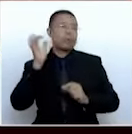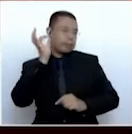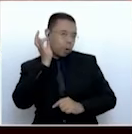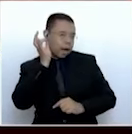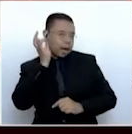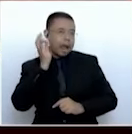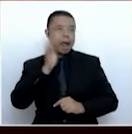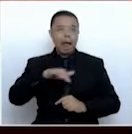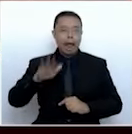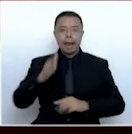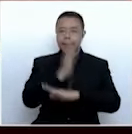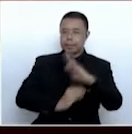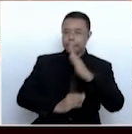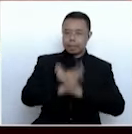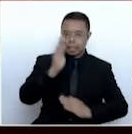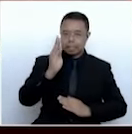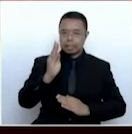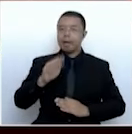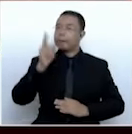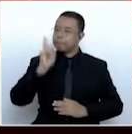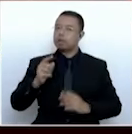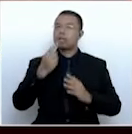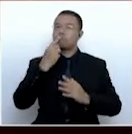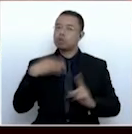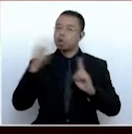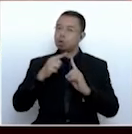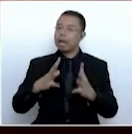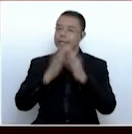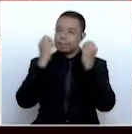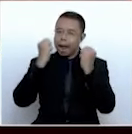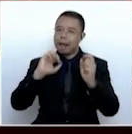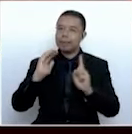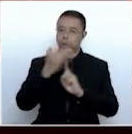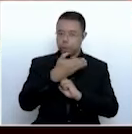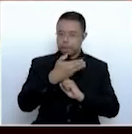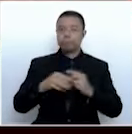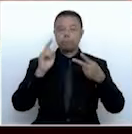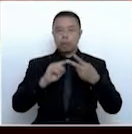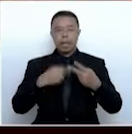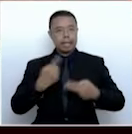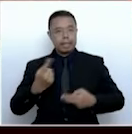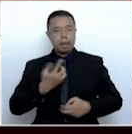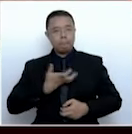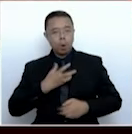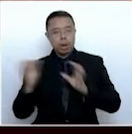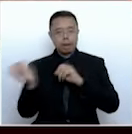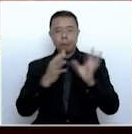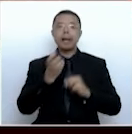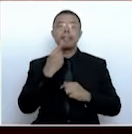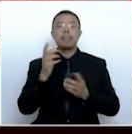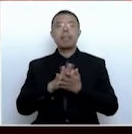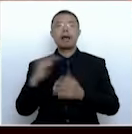perempuan, anak, disabilitas yang tentu dengan semangat harus melindungi. Kemudian juga kita akan berdebat